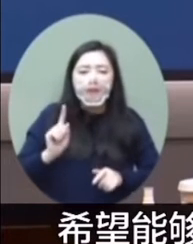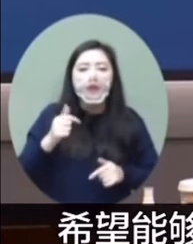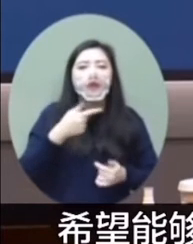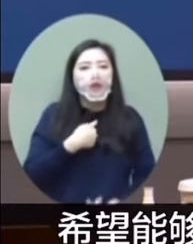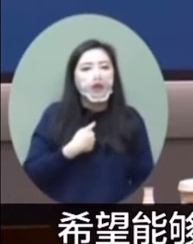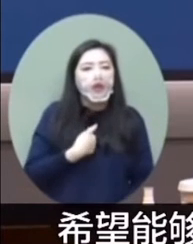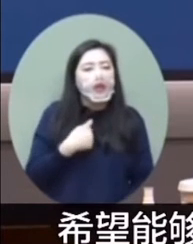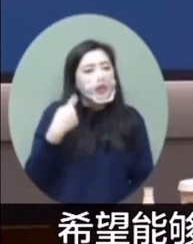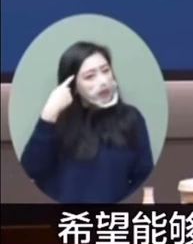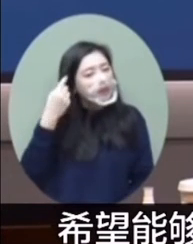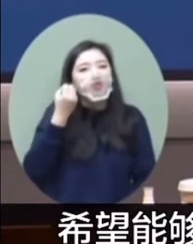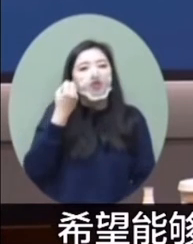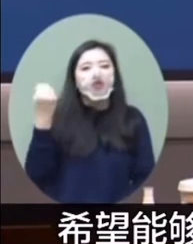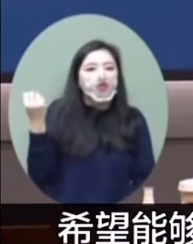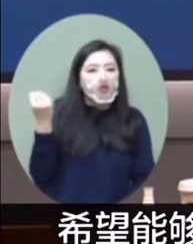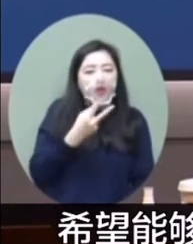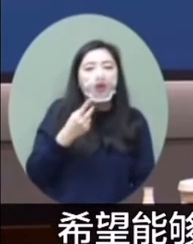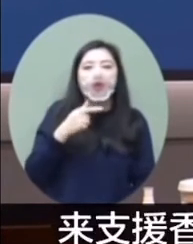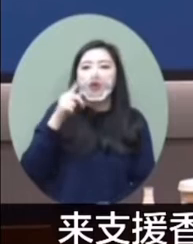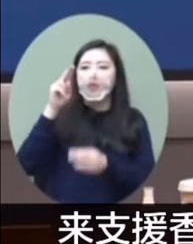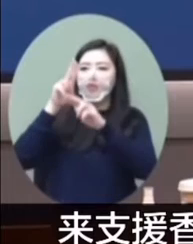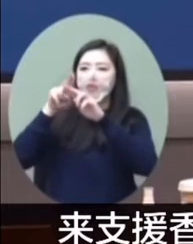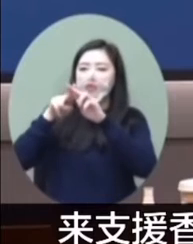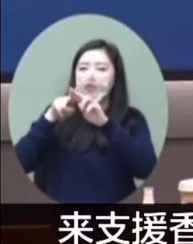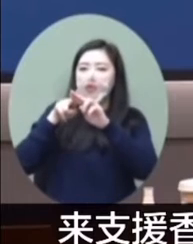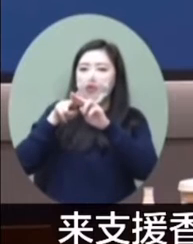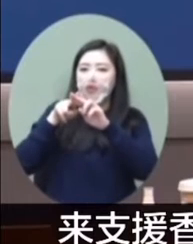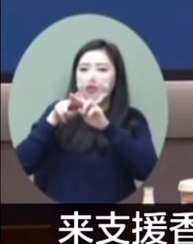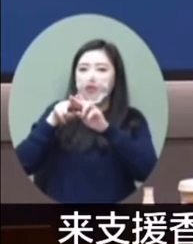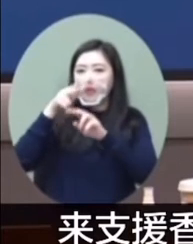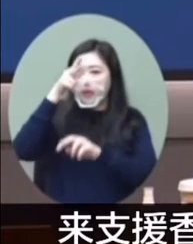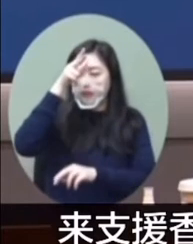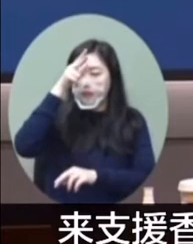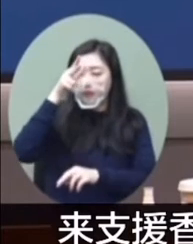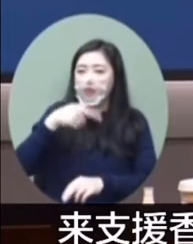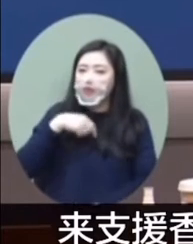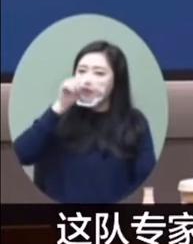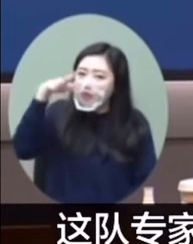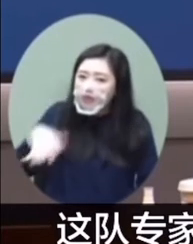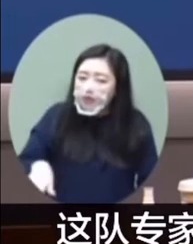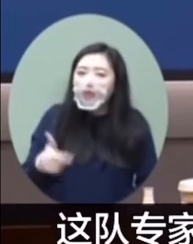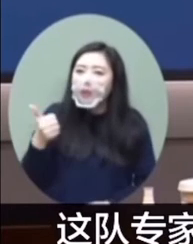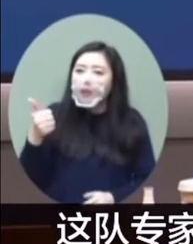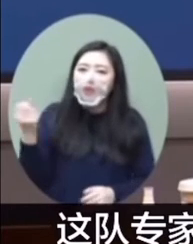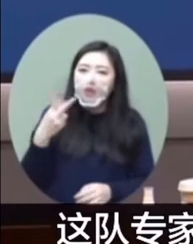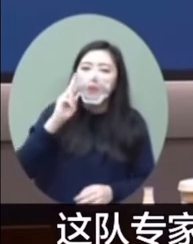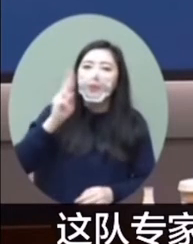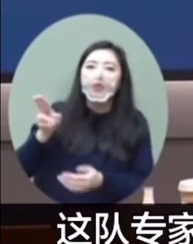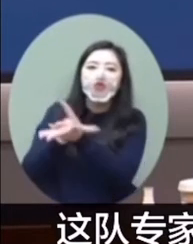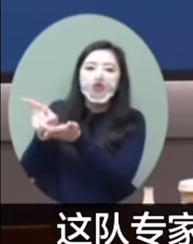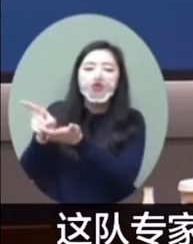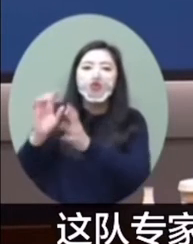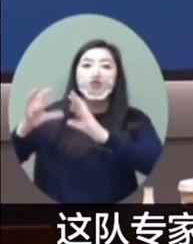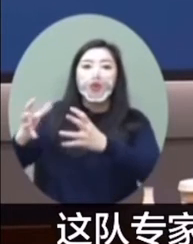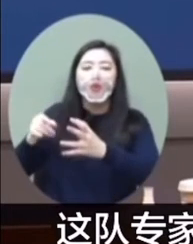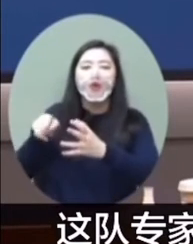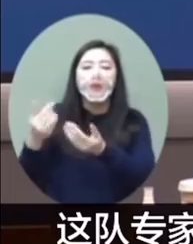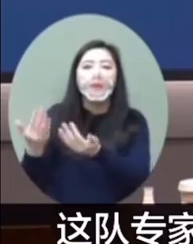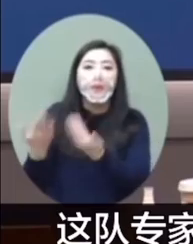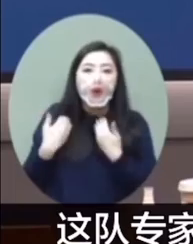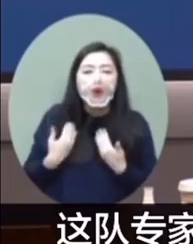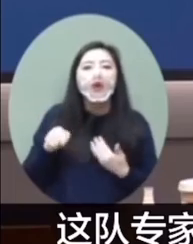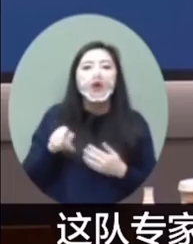委派另一隊的內地專家來對支援香港的抗疫工作，而這隊專家呢就是